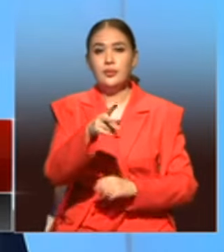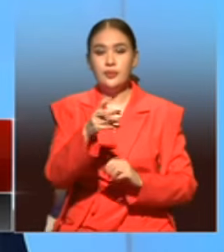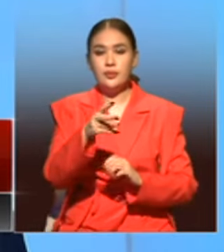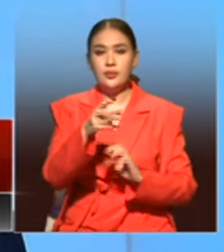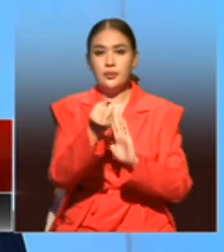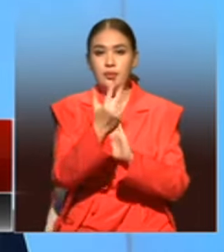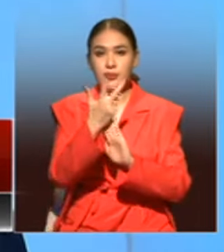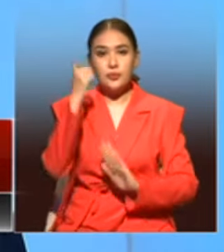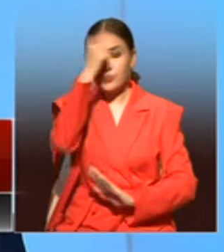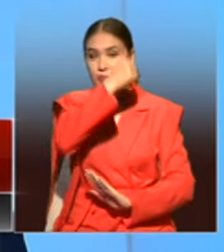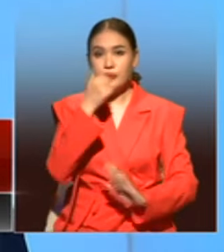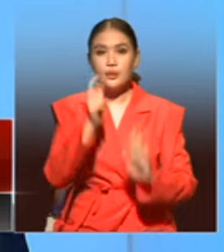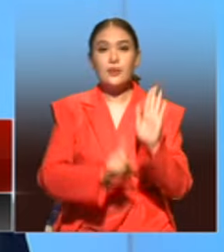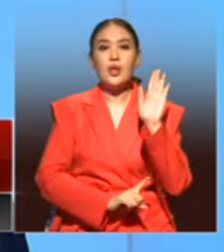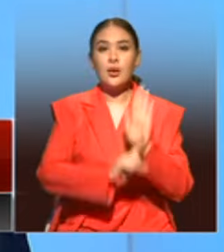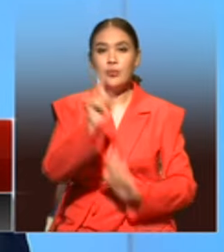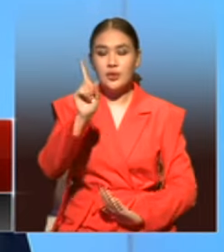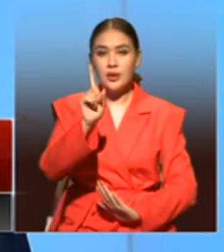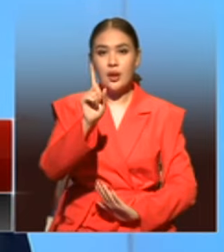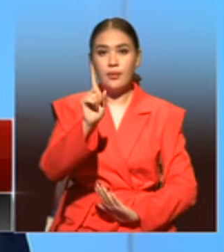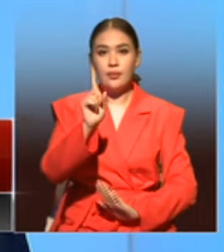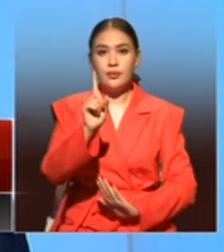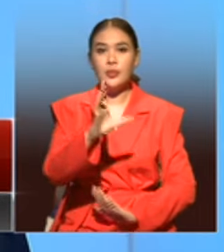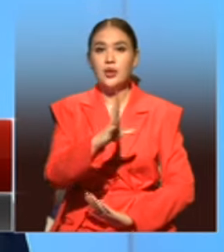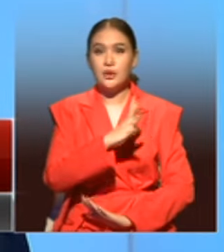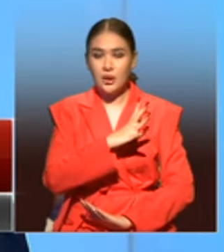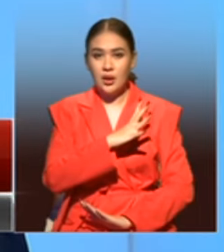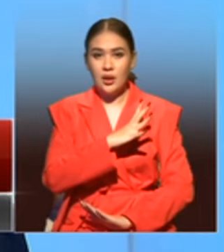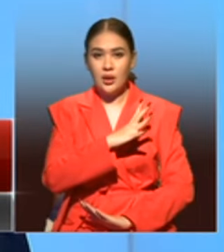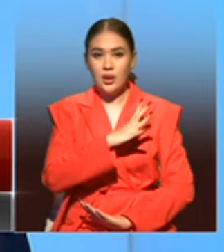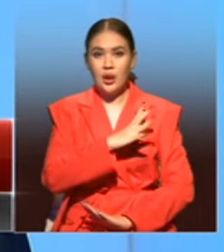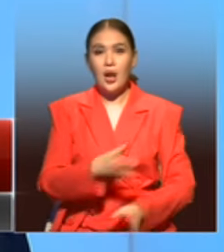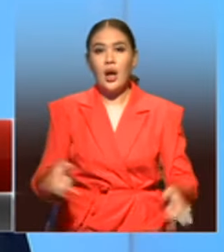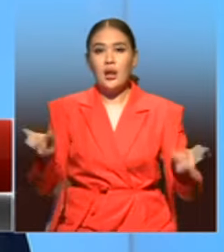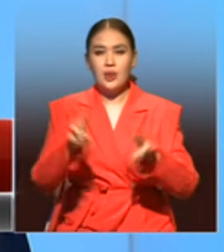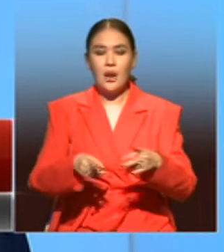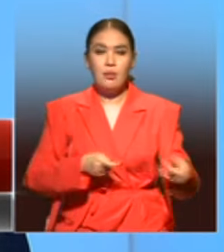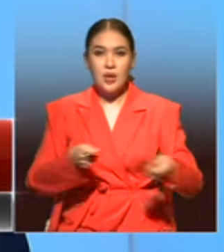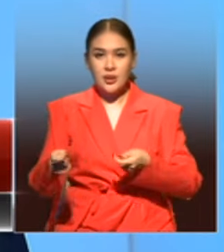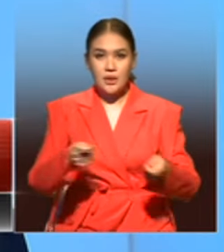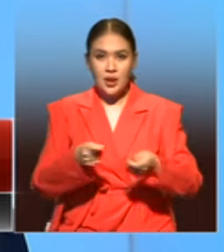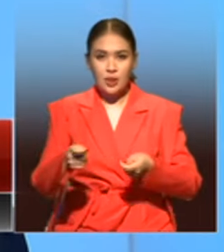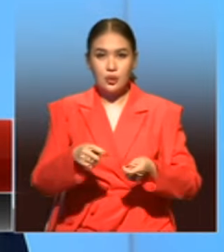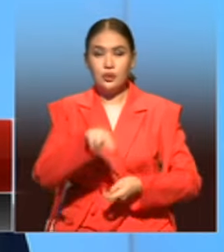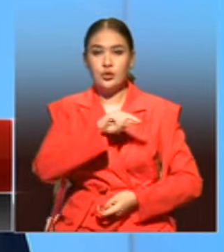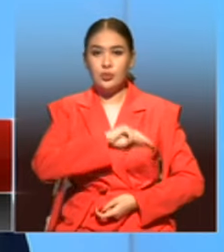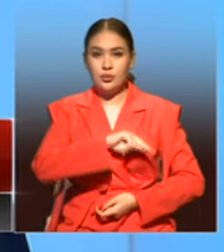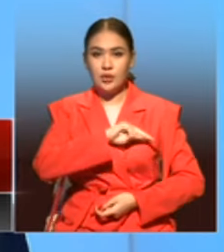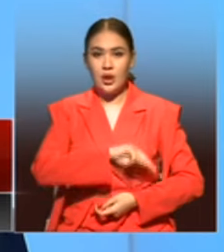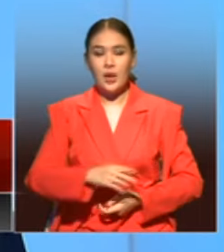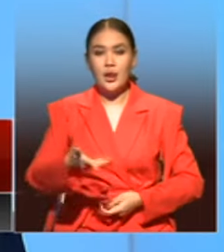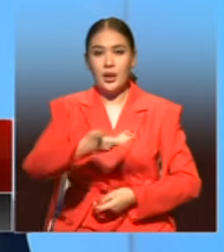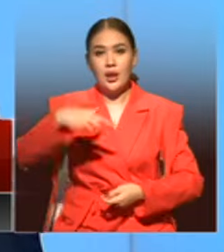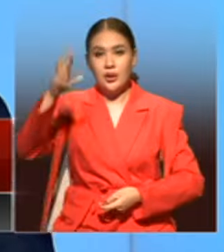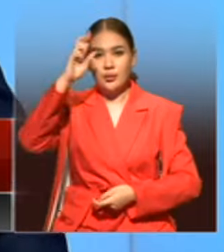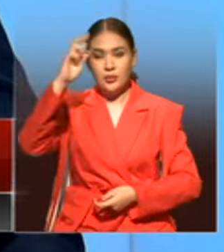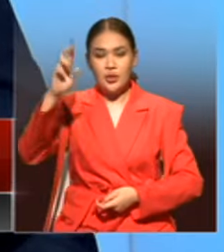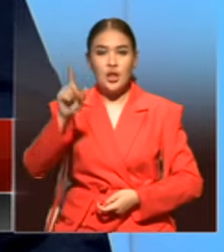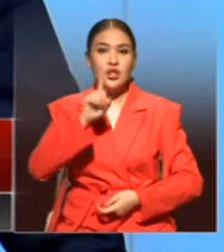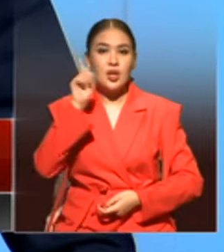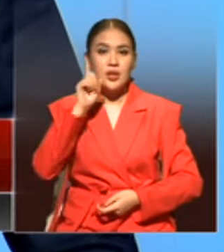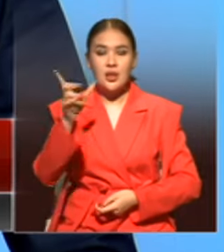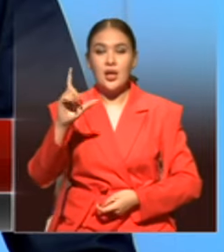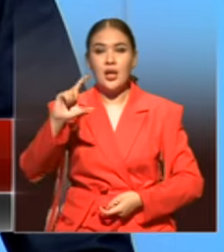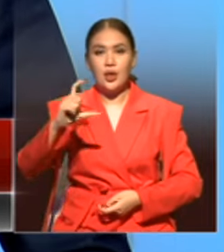2013 жылдан бастап бастау алды бұл саясат, қалдықтарды басқару саясаты. Еліміздің жасыл экономикаға